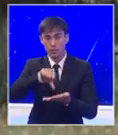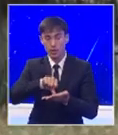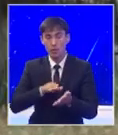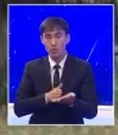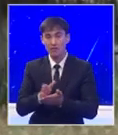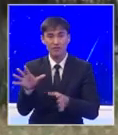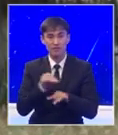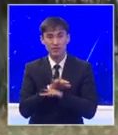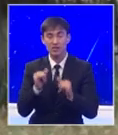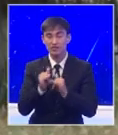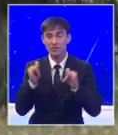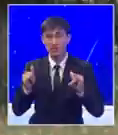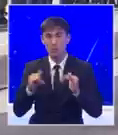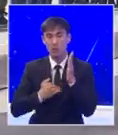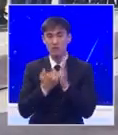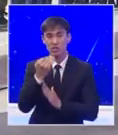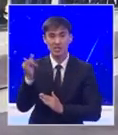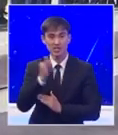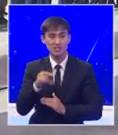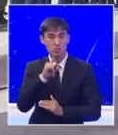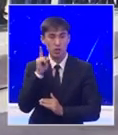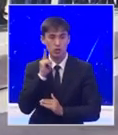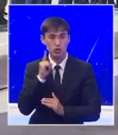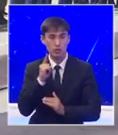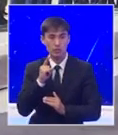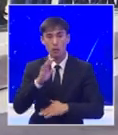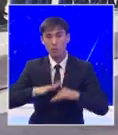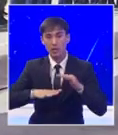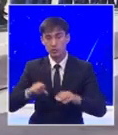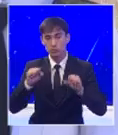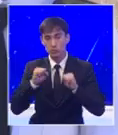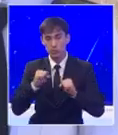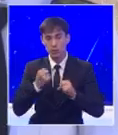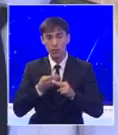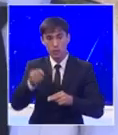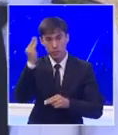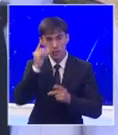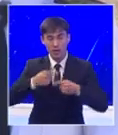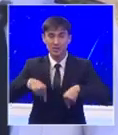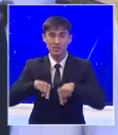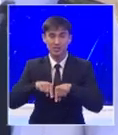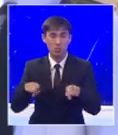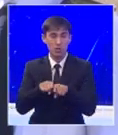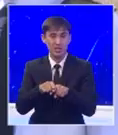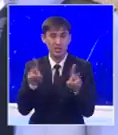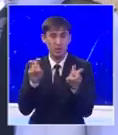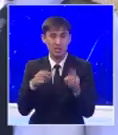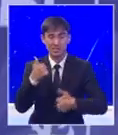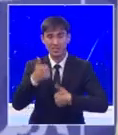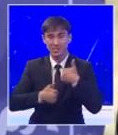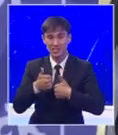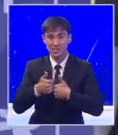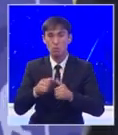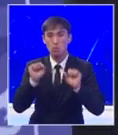направлены на всестороннее развитие и повышение интереса молодежи к прикладным видам спорта. По мнению организаторов, подобные тематические